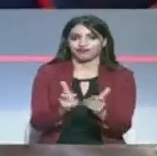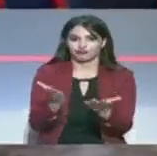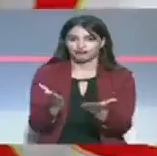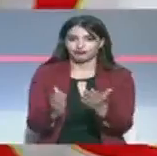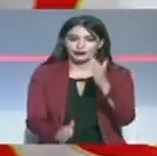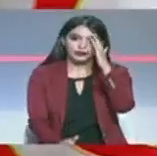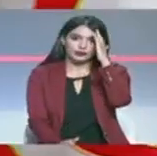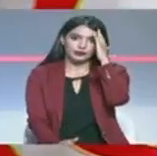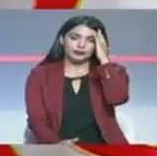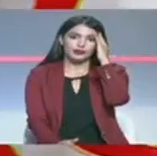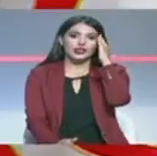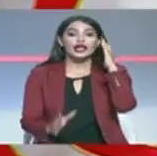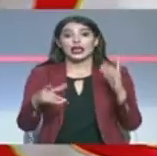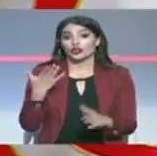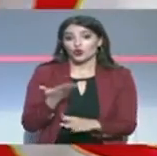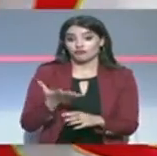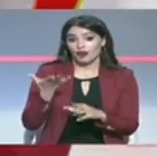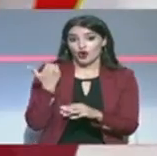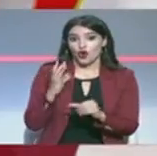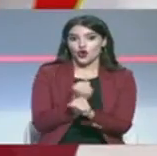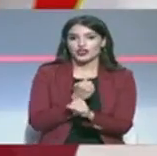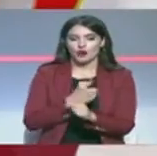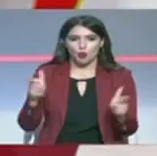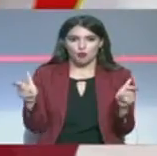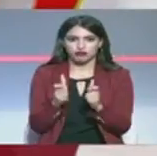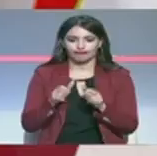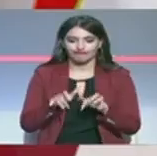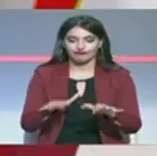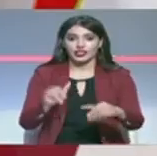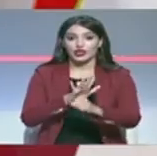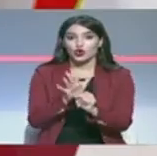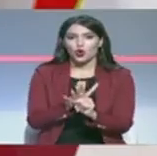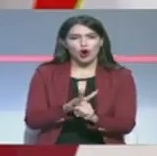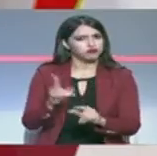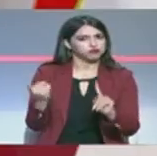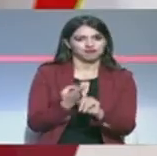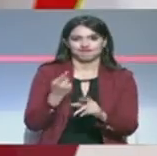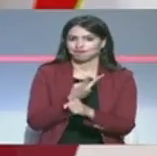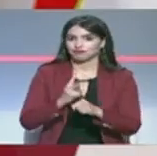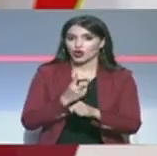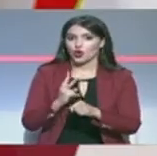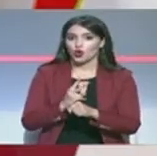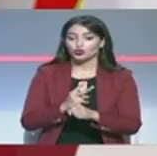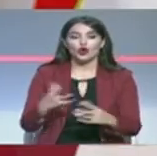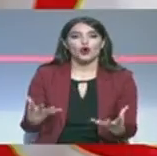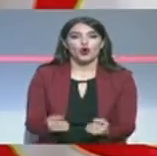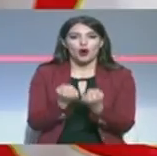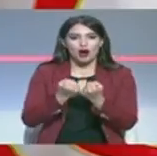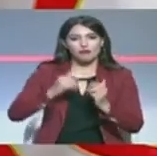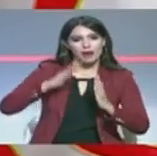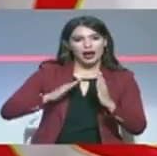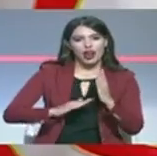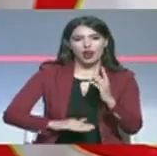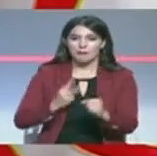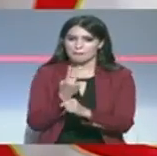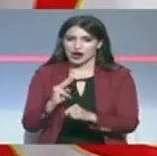كورونا. نجحنا في السيطرة عليه وهو في أوجه، والخروج منه بأخف